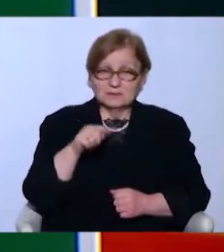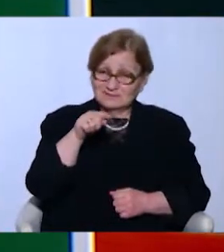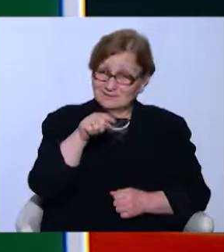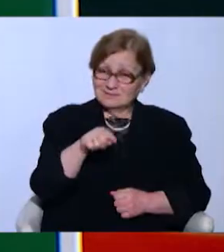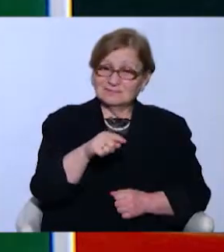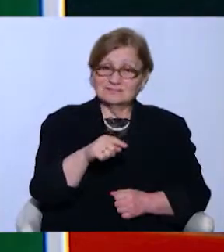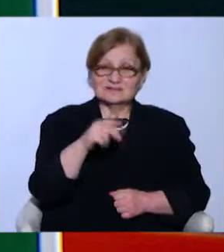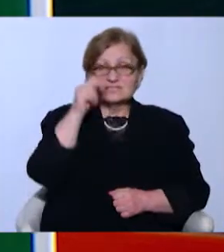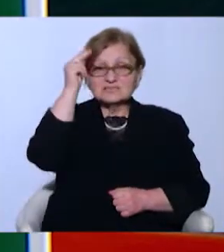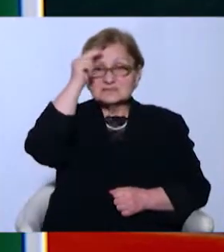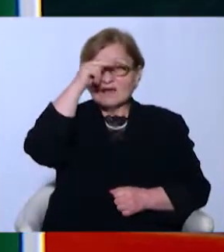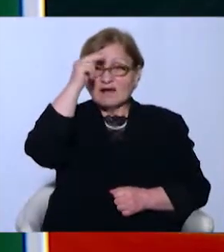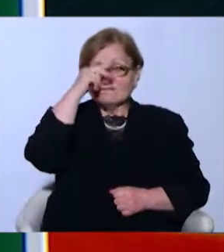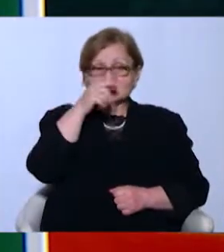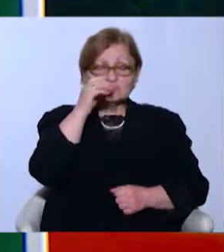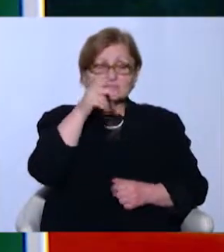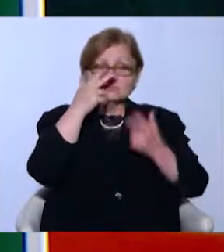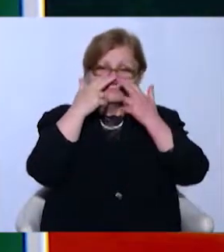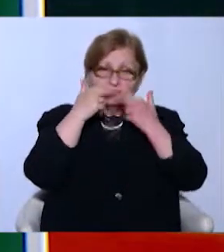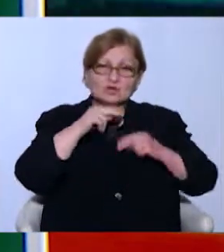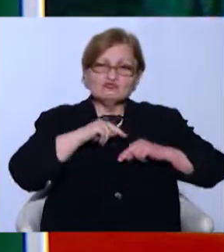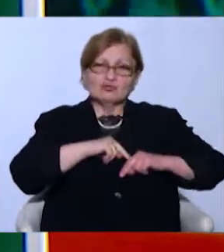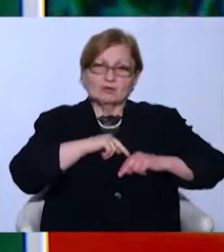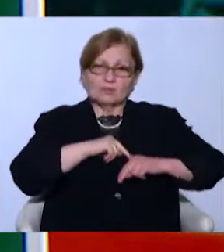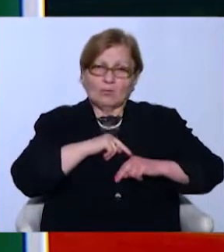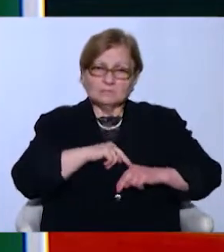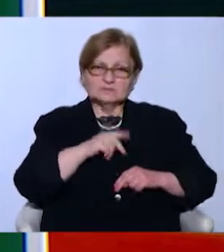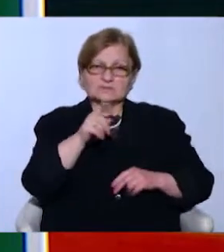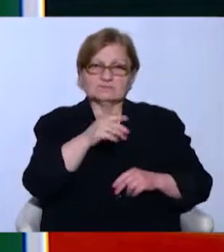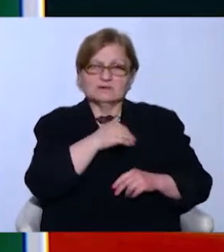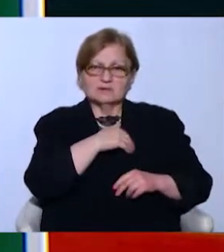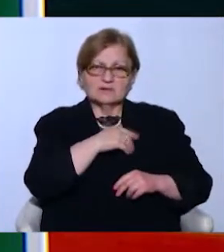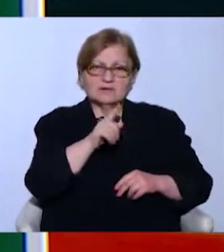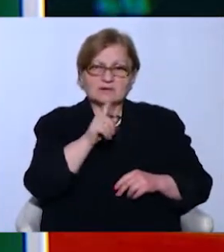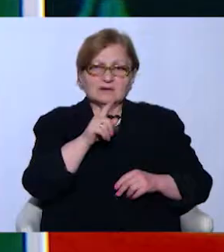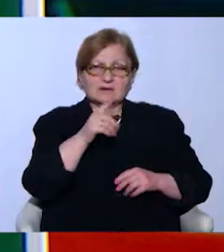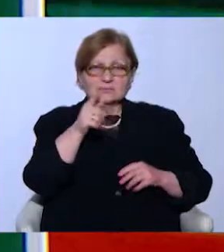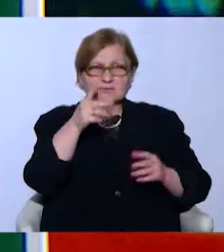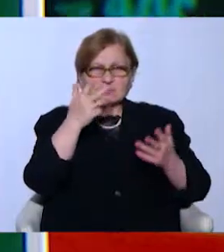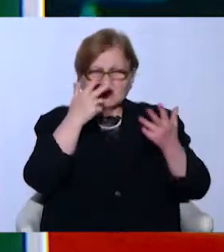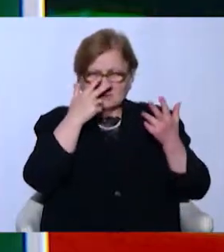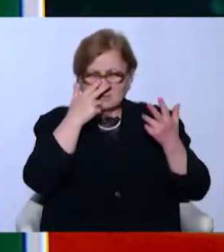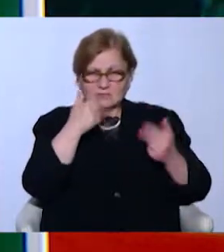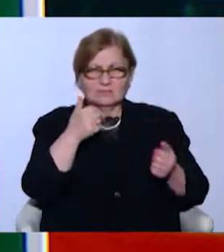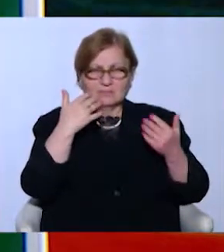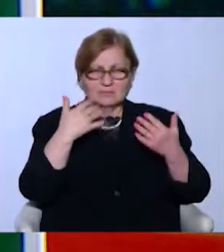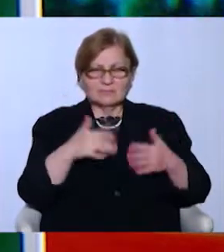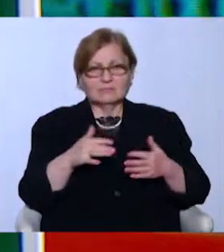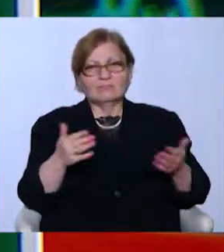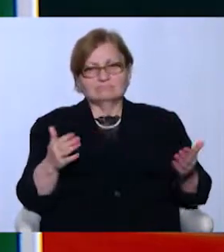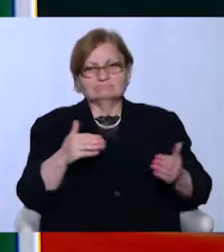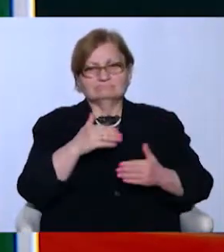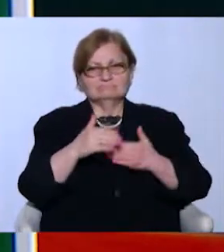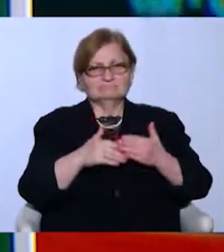წინაპირობა სწავლის და ეს არის შრომის და თქვენი სურვილის და როცა ეს ამას დავეუფლებით ჩვენ ეს იმას ნიშნავს რომ ჩვენ